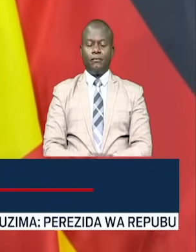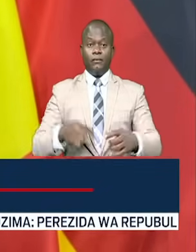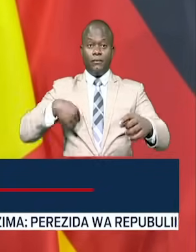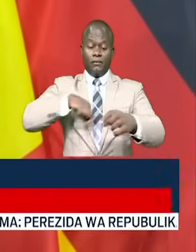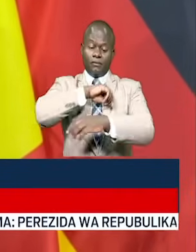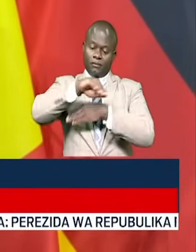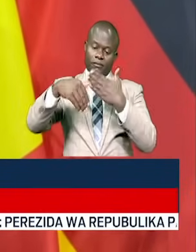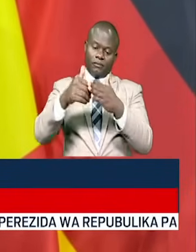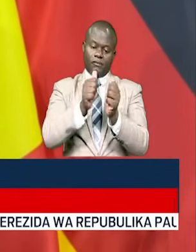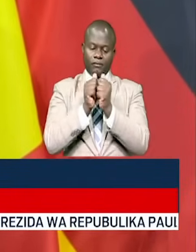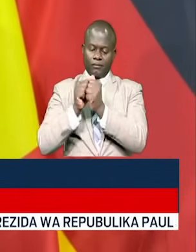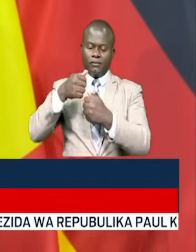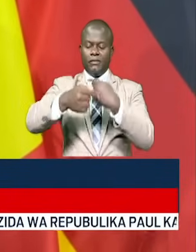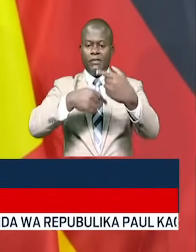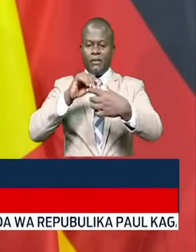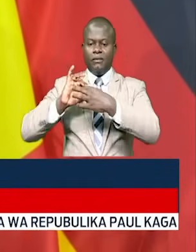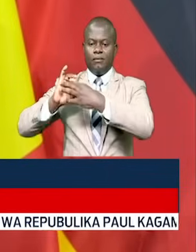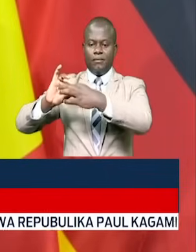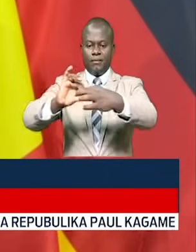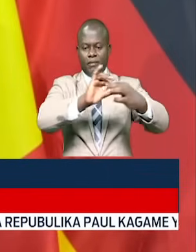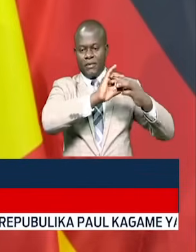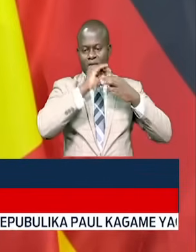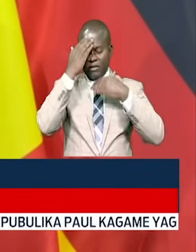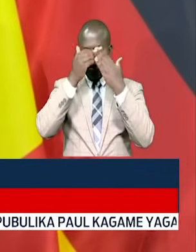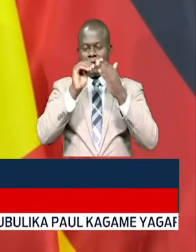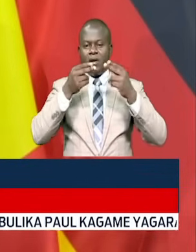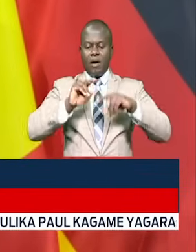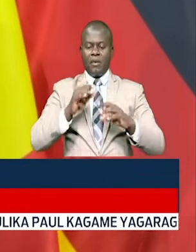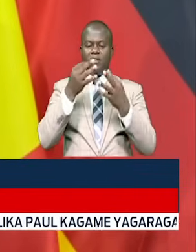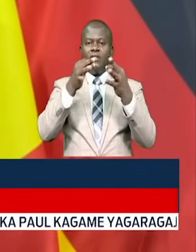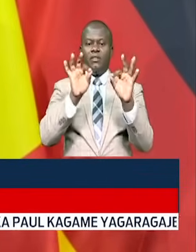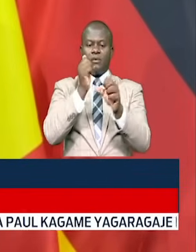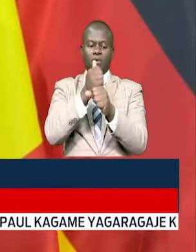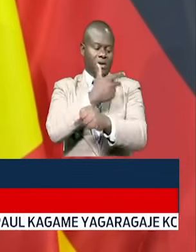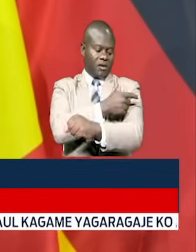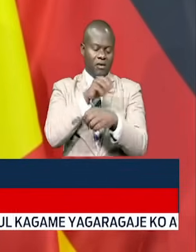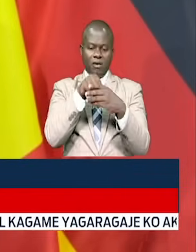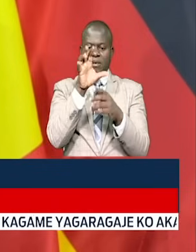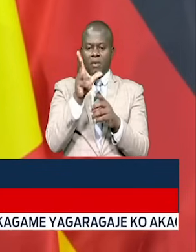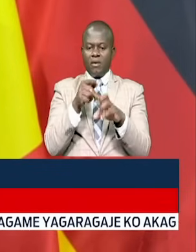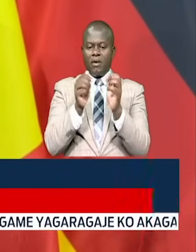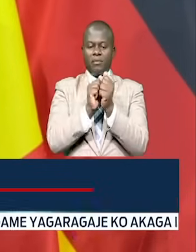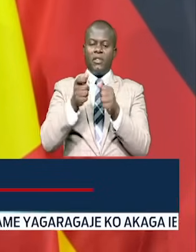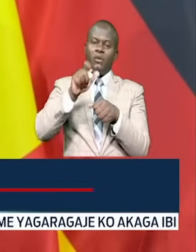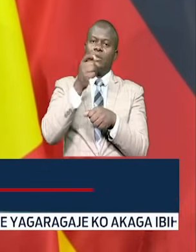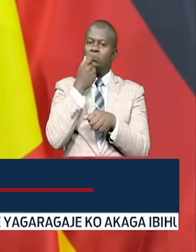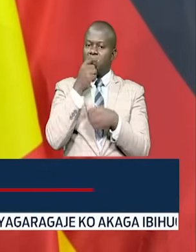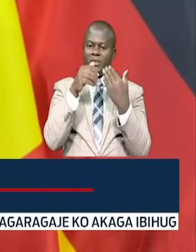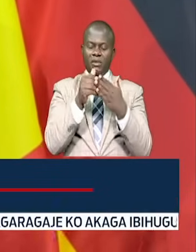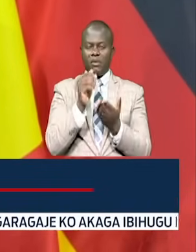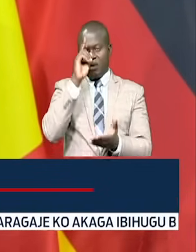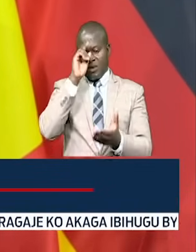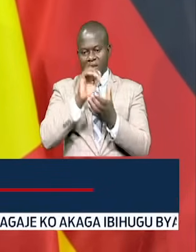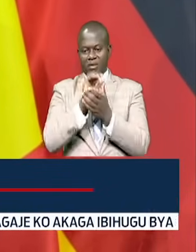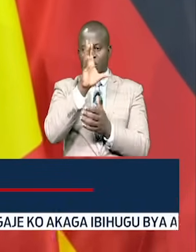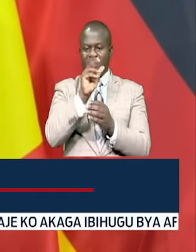hamwe mureke dukomeze urugendo dufatanyije kugira ngo habeho ubwiyenge mu gukorera inkingo muri Afurika ndetse no kongera imiti yizewe ku Banyafurika